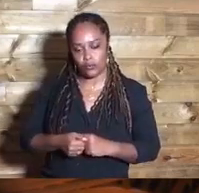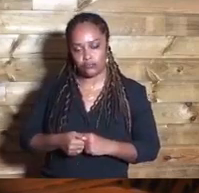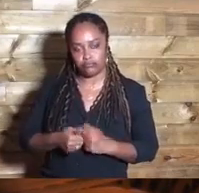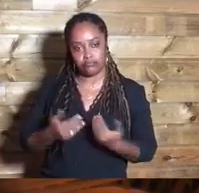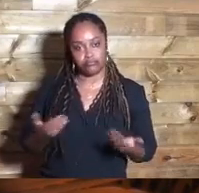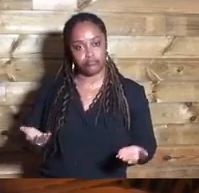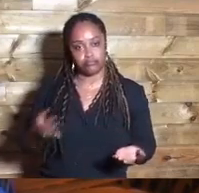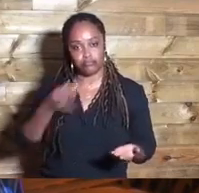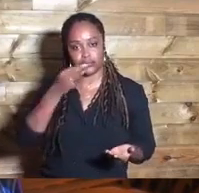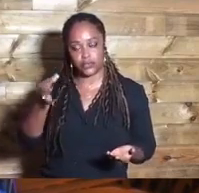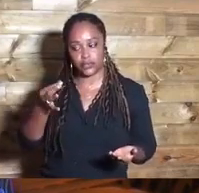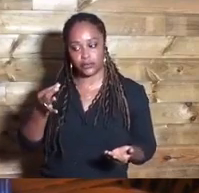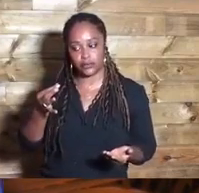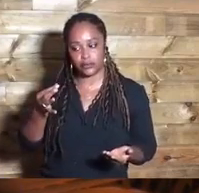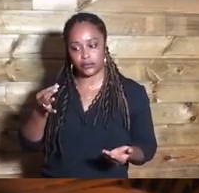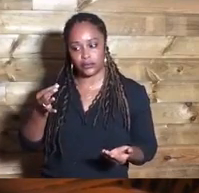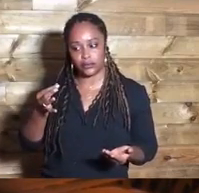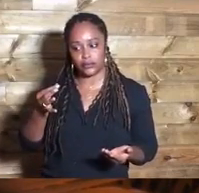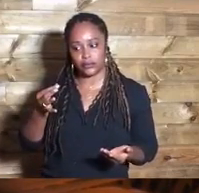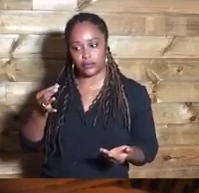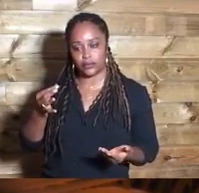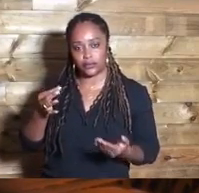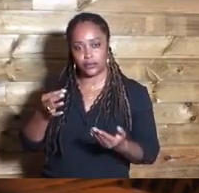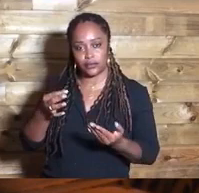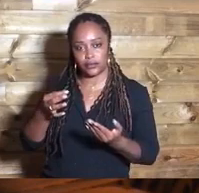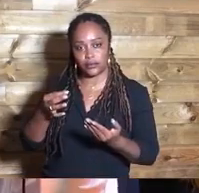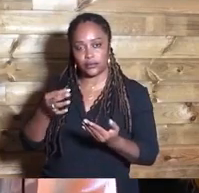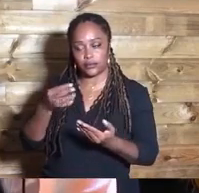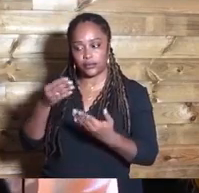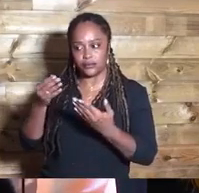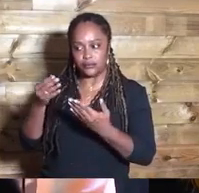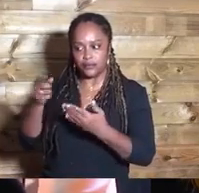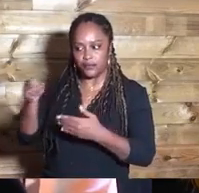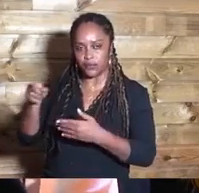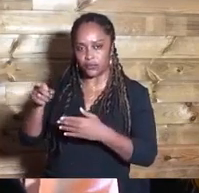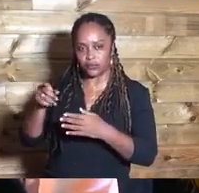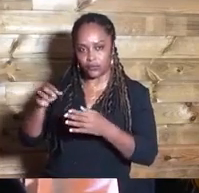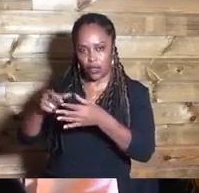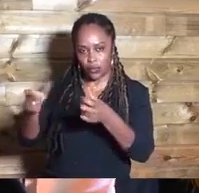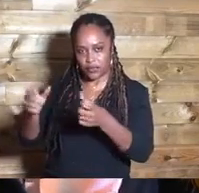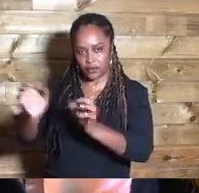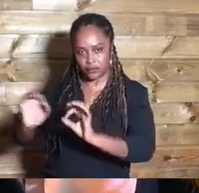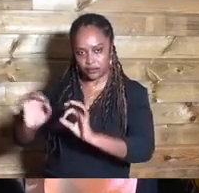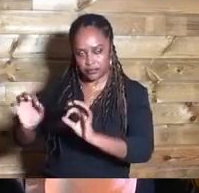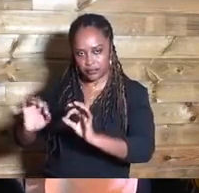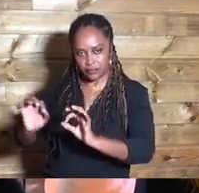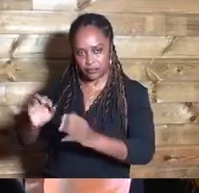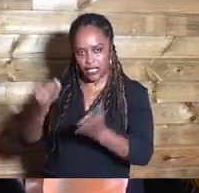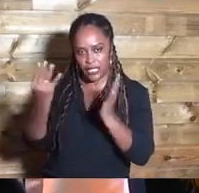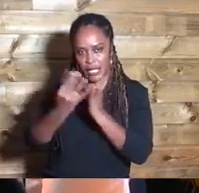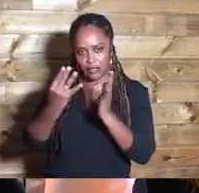par conséquent, nous n'avons pas ni droit à 4 000 € là ça. Mais là, nous arrivons à dans façon que nous